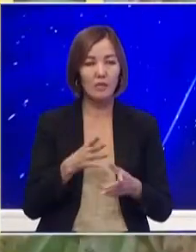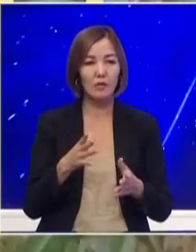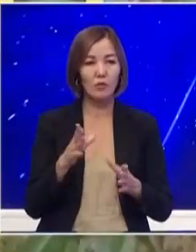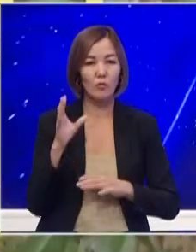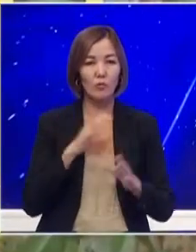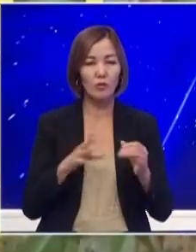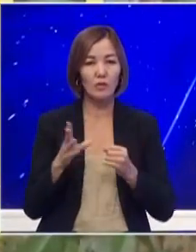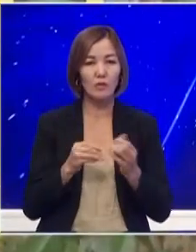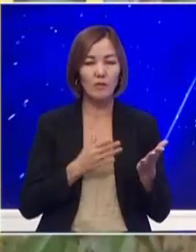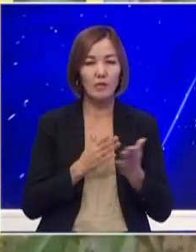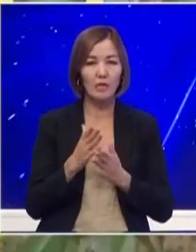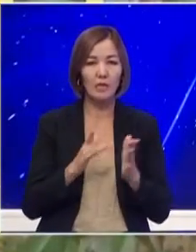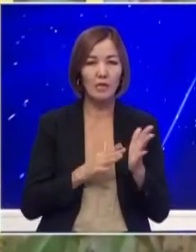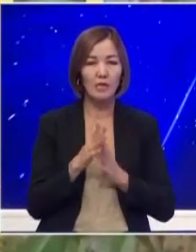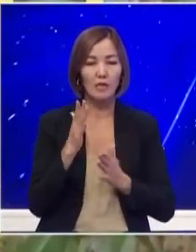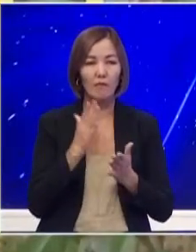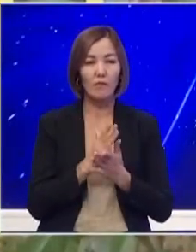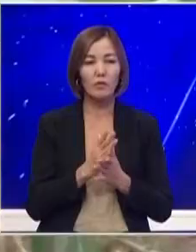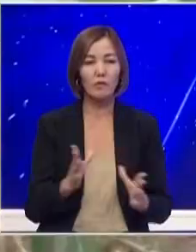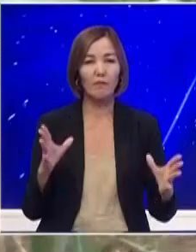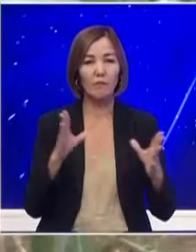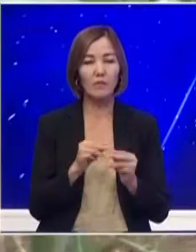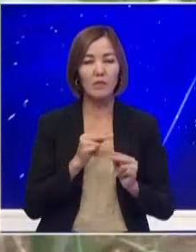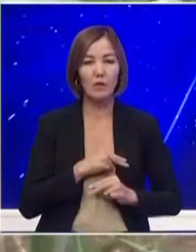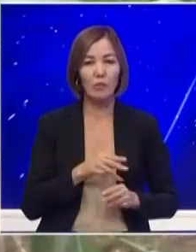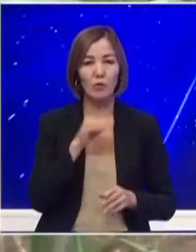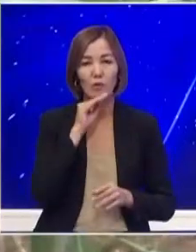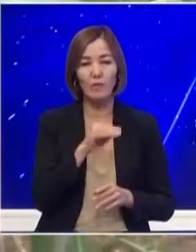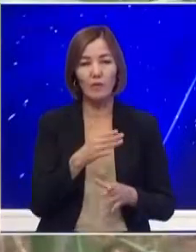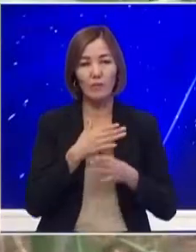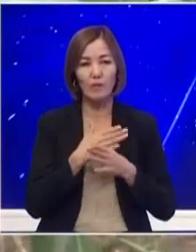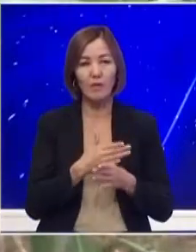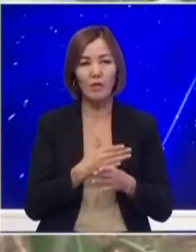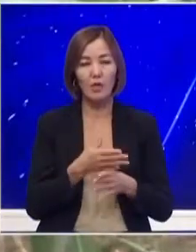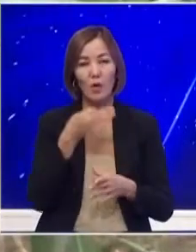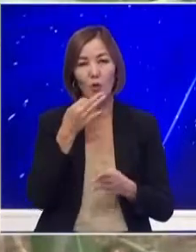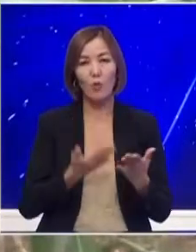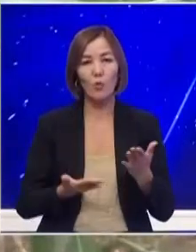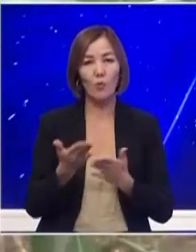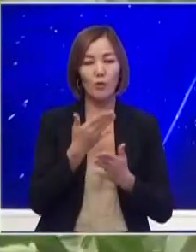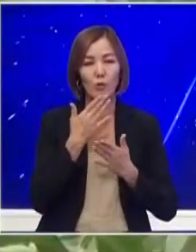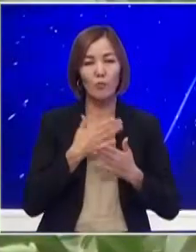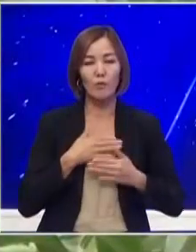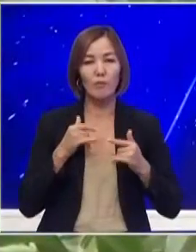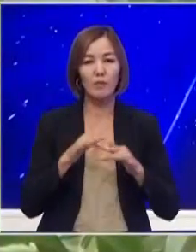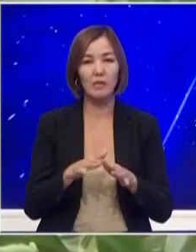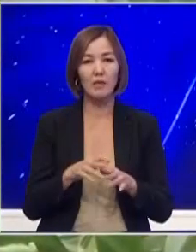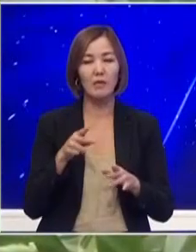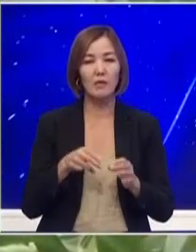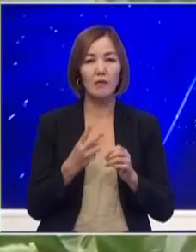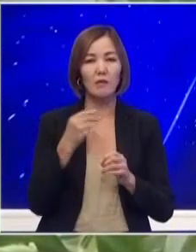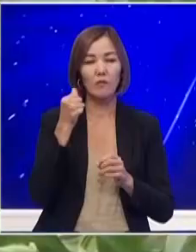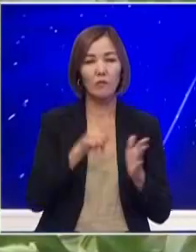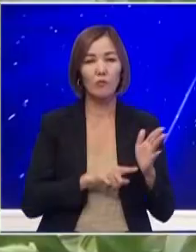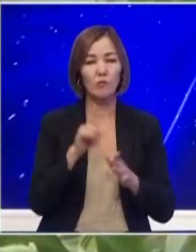институте земледелия и растениеводства. Тесная работа с академиками помогает Диляре набраться опыта в любимом деле. Также с 2002